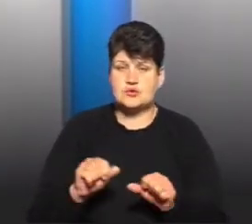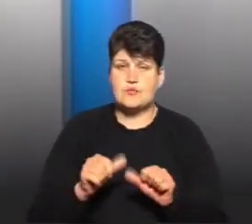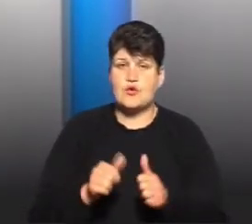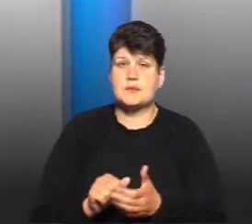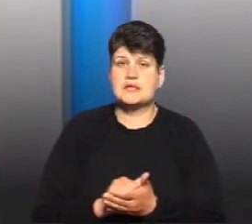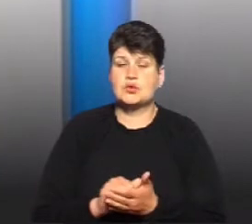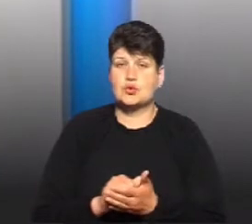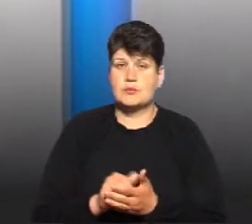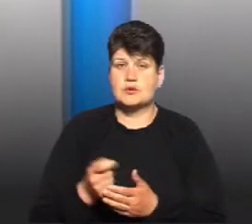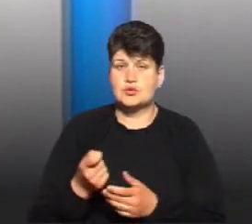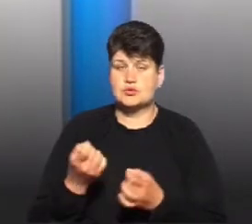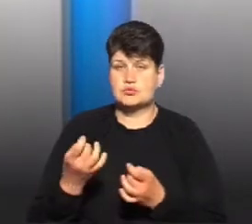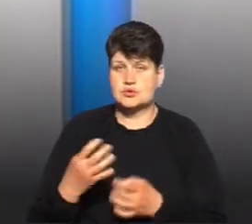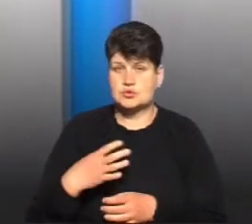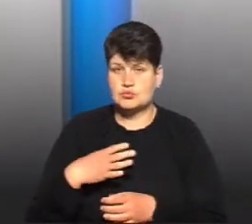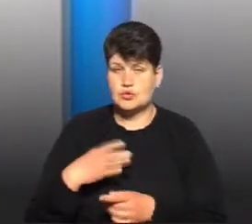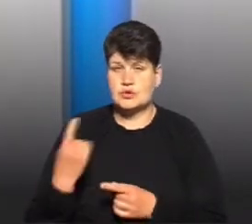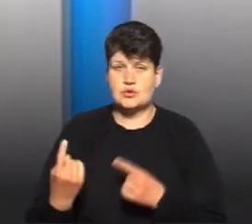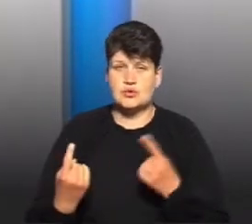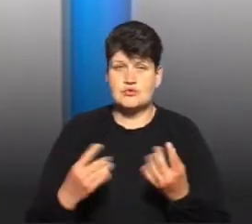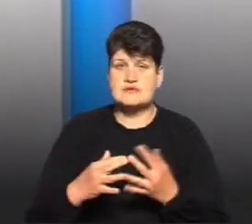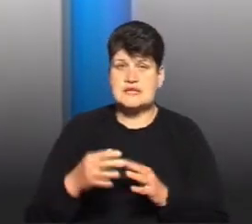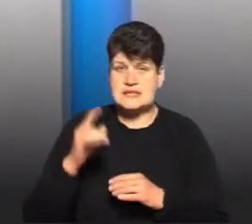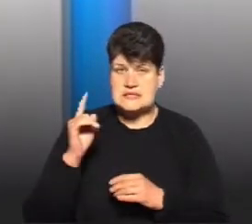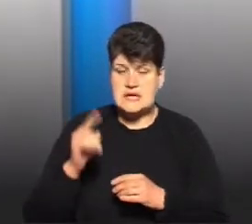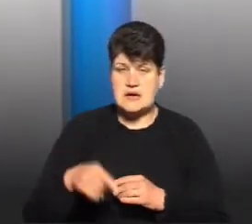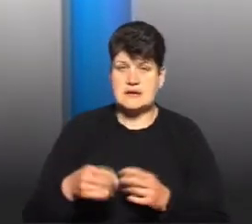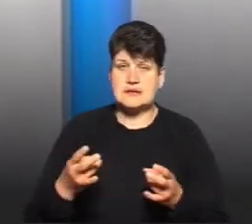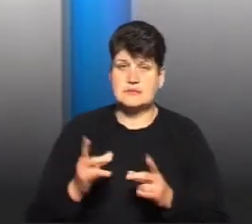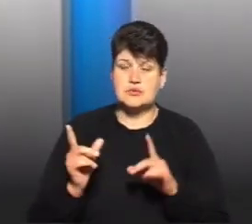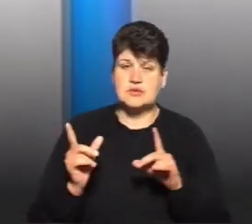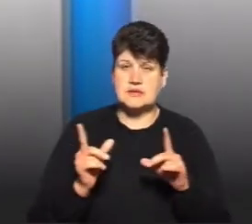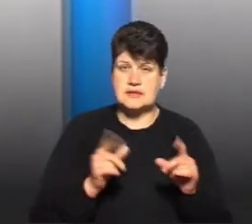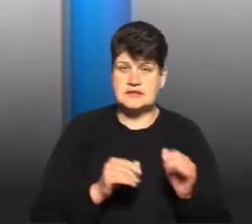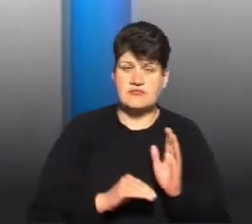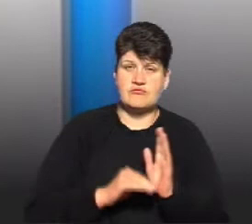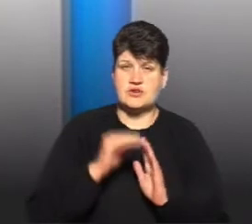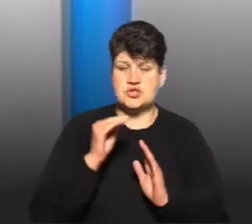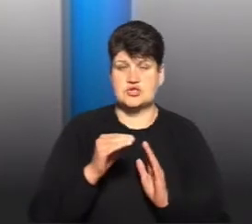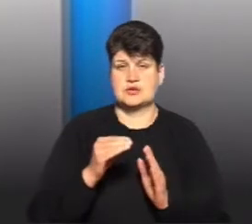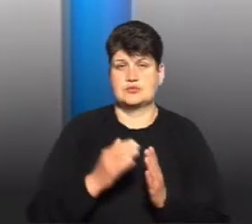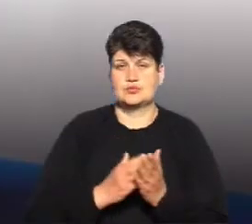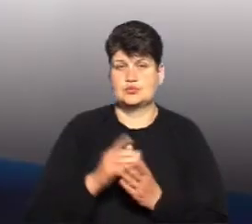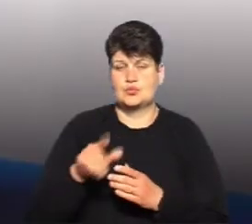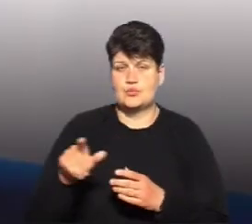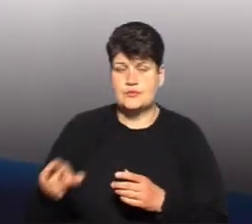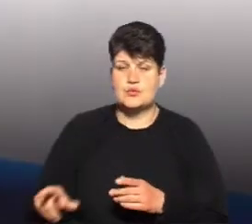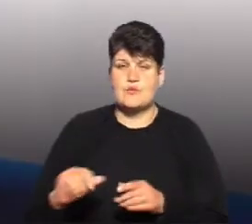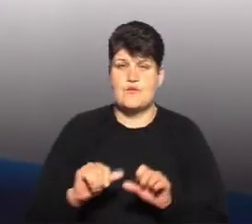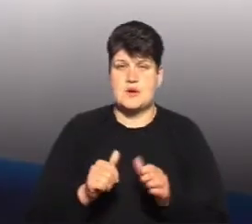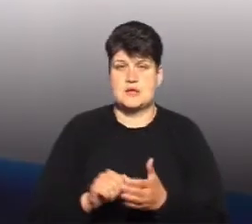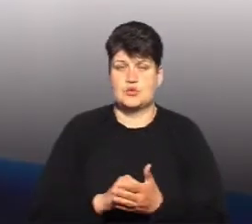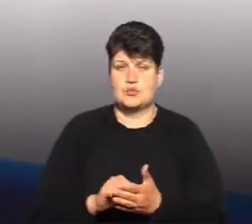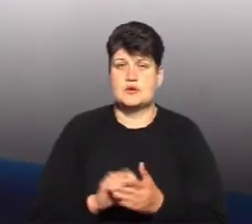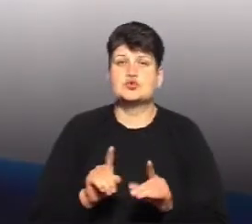набагато простіше, бо один одного в селі знає. А треба було їхати все-таки до вищестоячих чиновників для того, щоб оформляти ці документи. Що, власне, дасть цей закон,